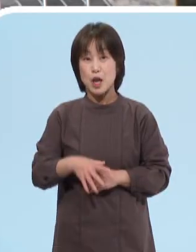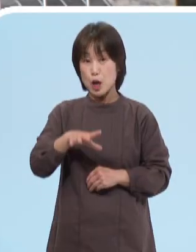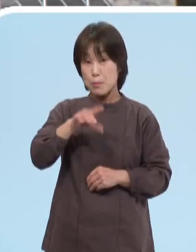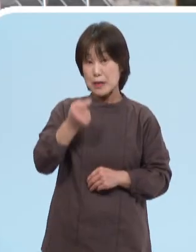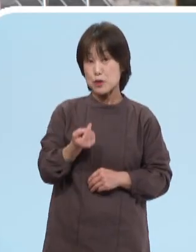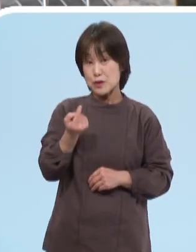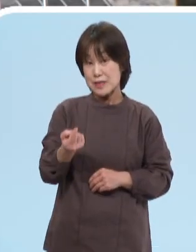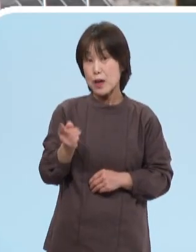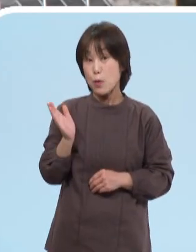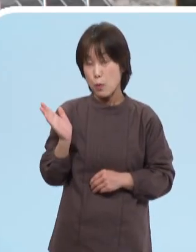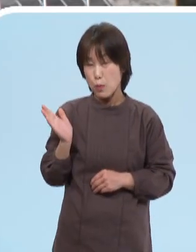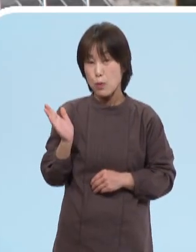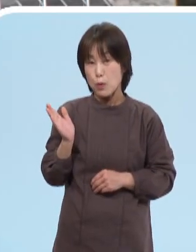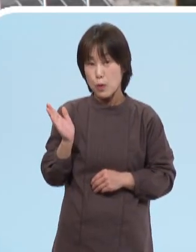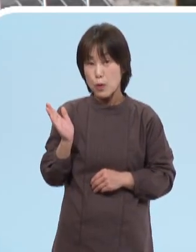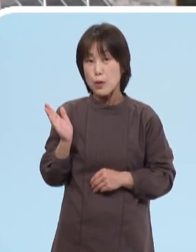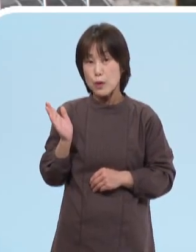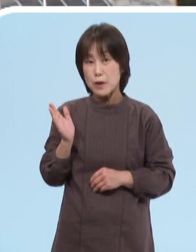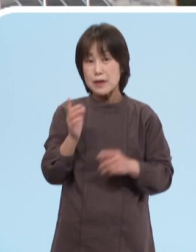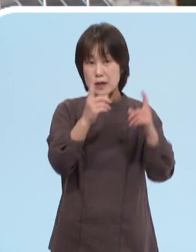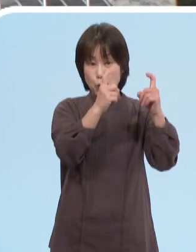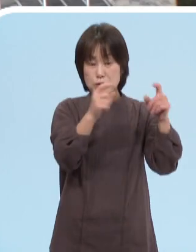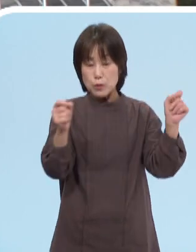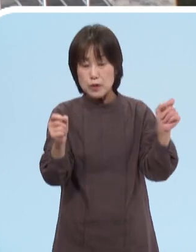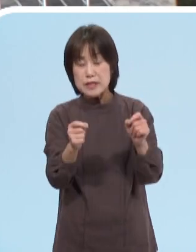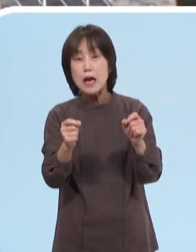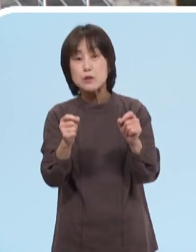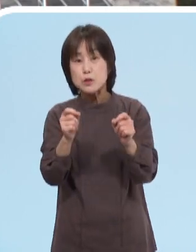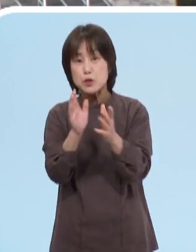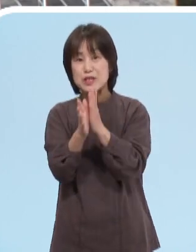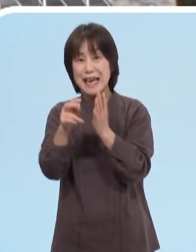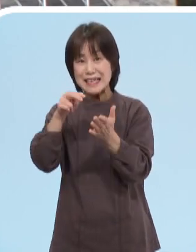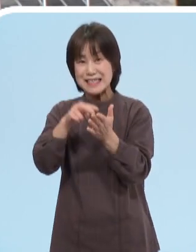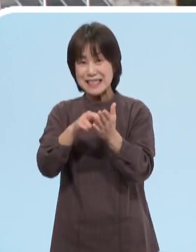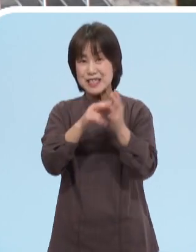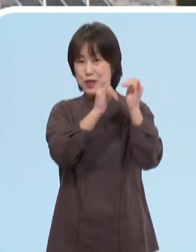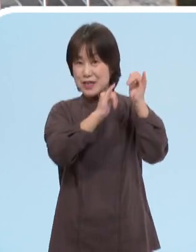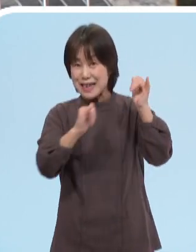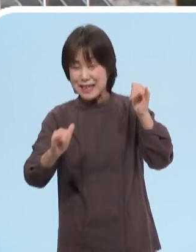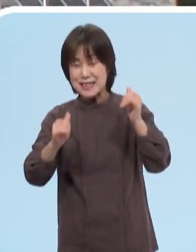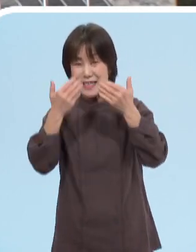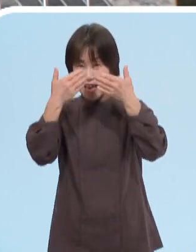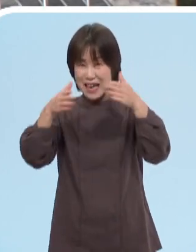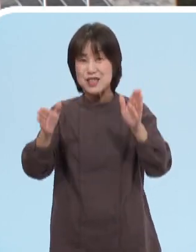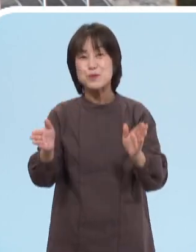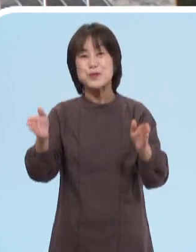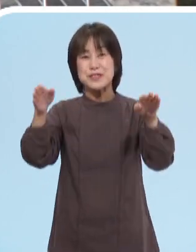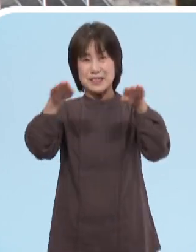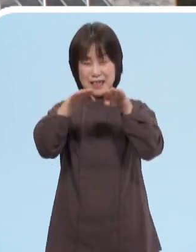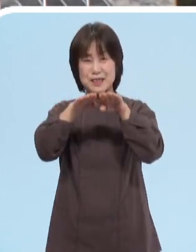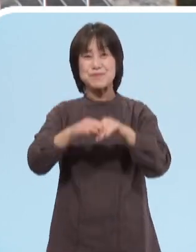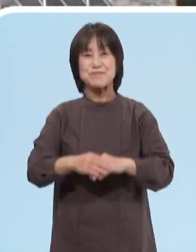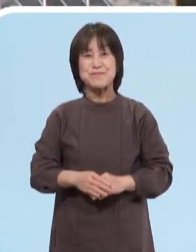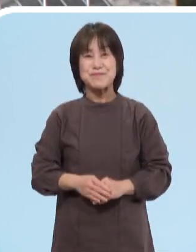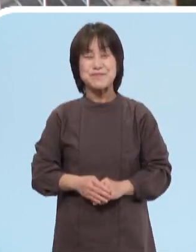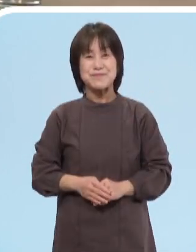紫さんがまずやってきたのは、姫路城のすぐそばにある県立歴史博物館です。